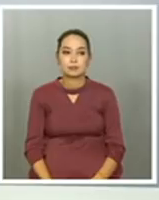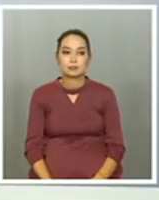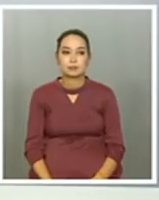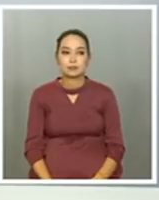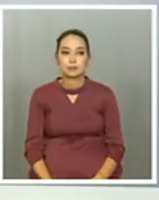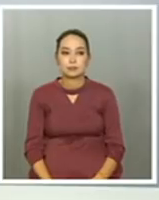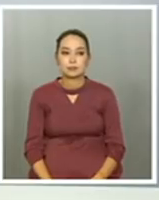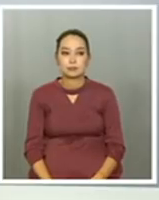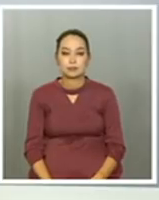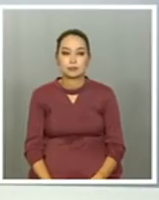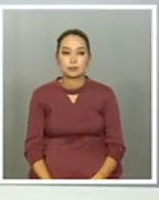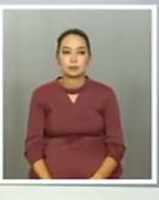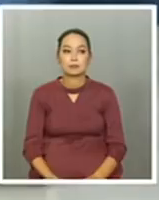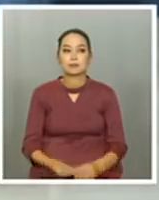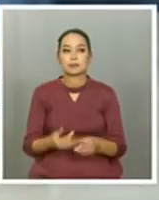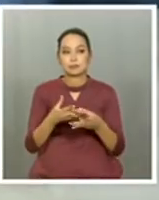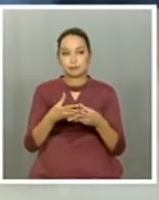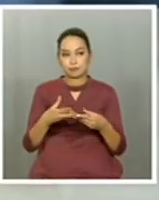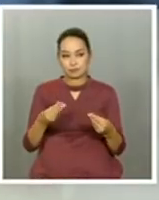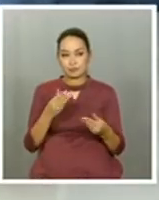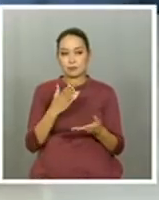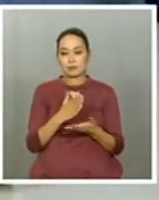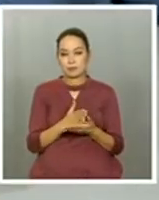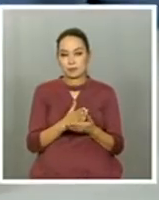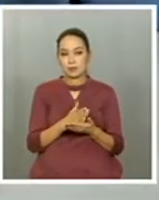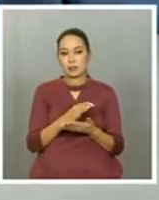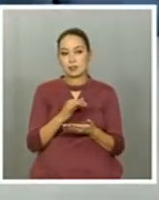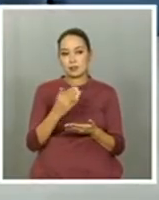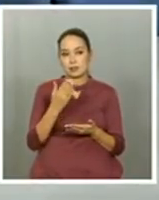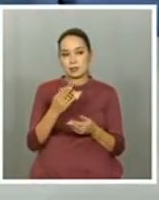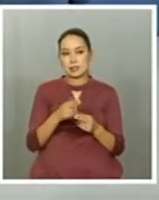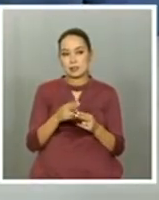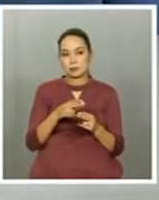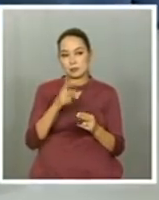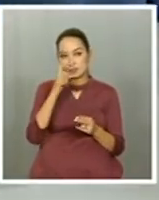сульфатының ерітіндісі бар, және темір шеге.